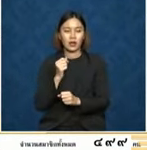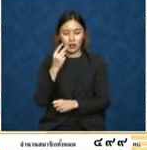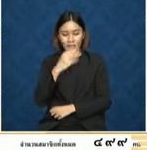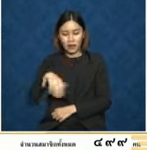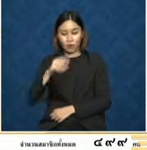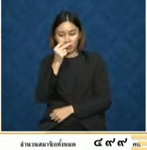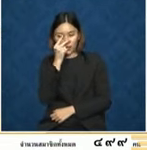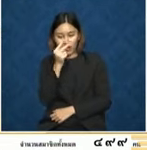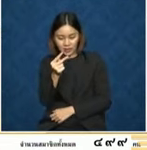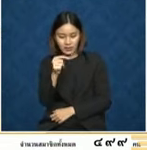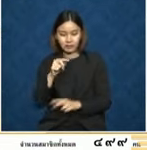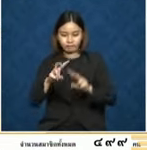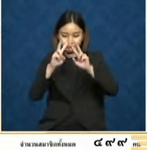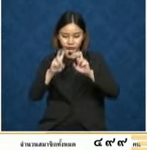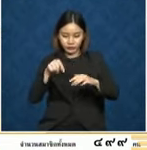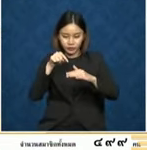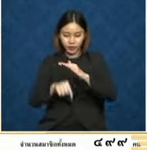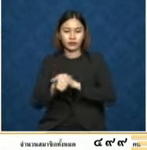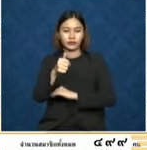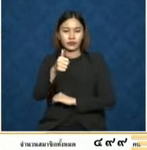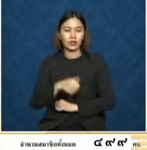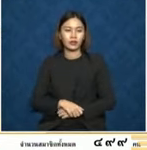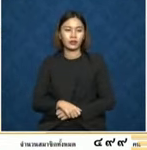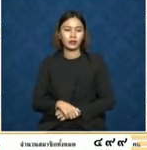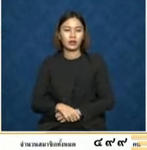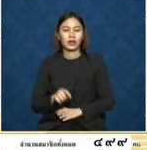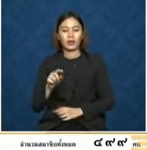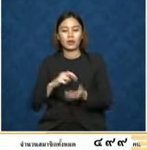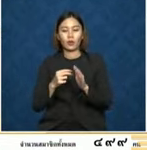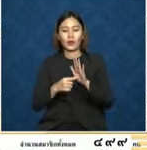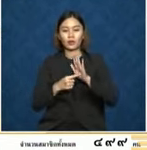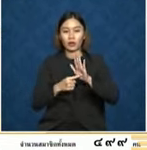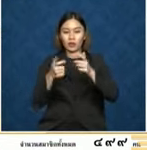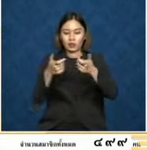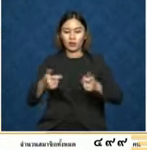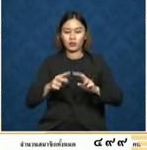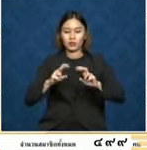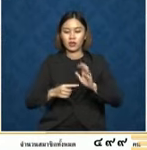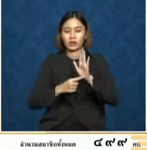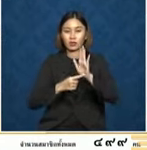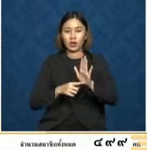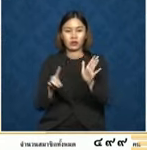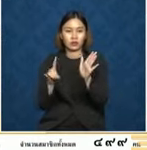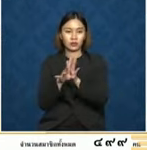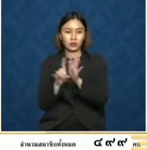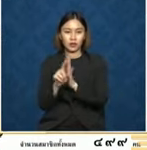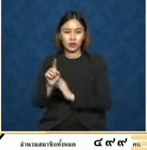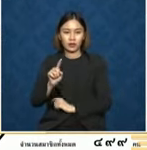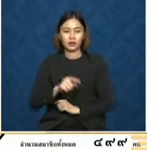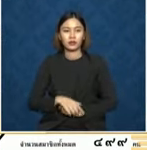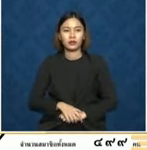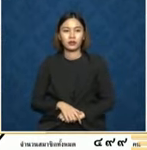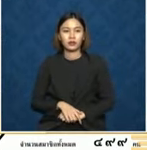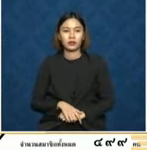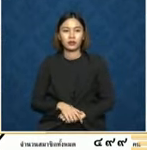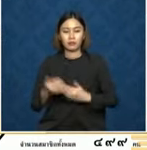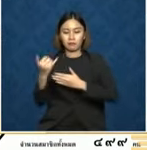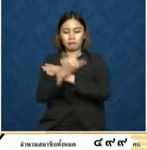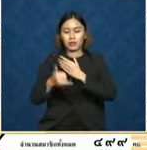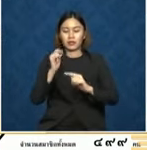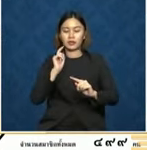องมิติเรื่องนี้มากยิ่งขึ้นนะครับอันนี้ก็เป็นเพียงการยกตัวอย่างหนึ่งตัวอย่างนะครับสุดท้ายแล้วครับท่านประธานครับหลายประเท